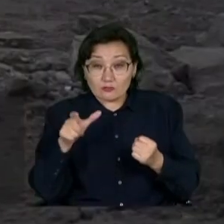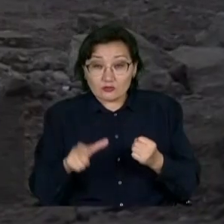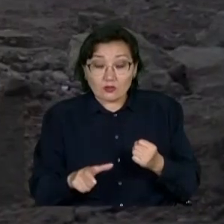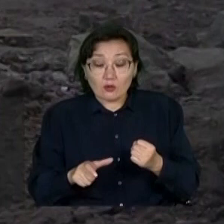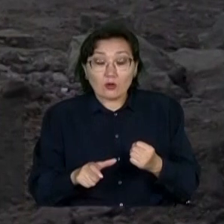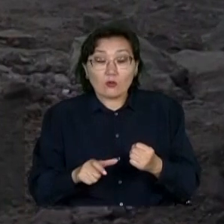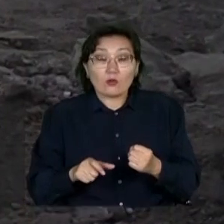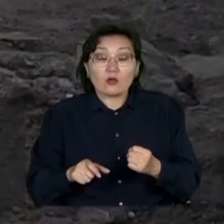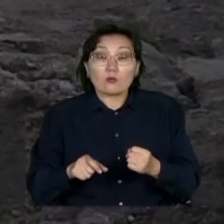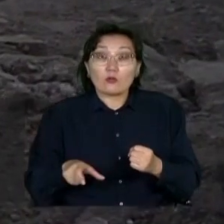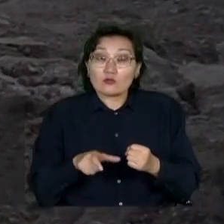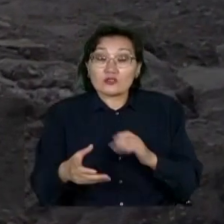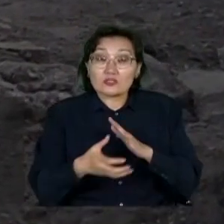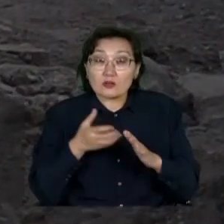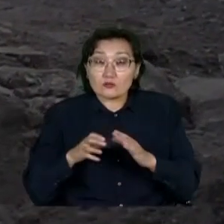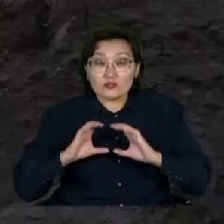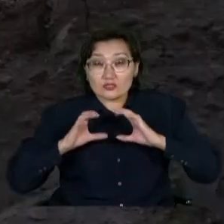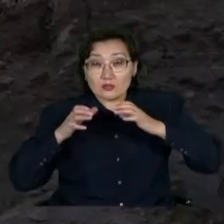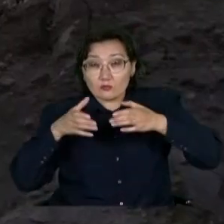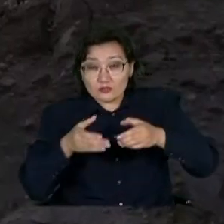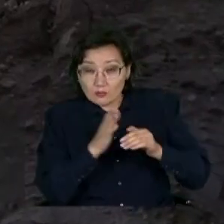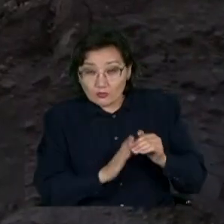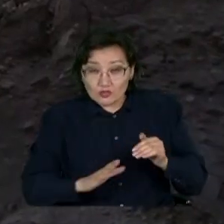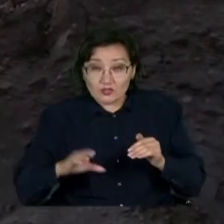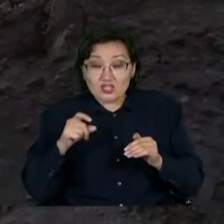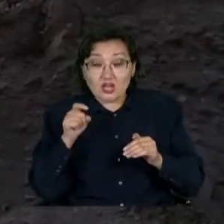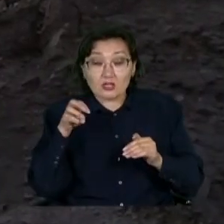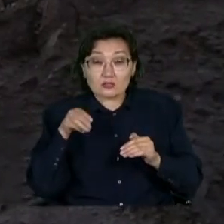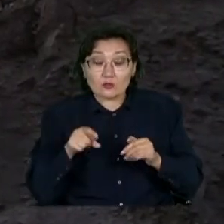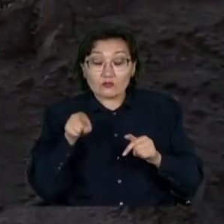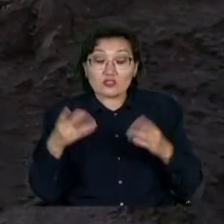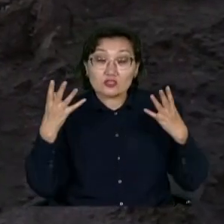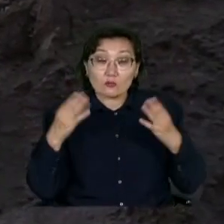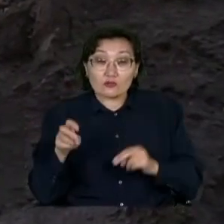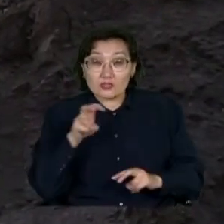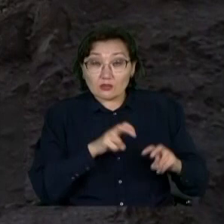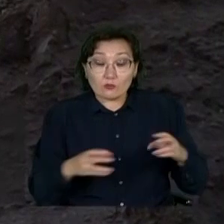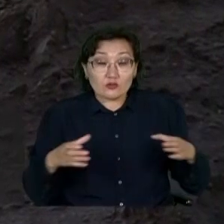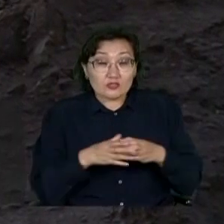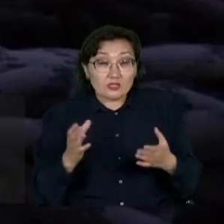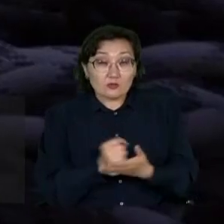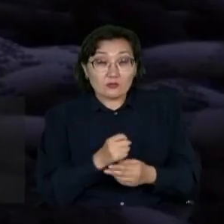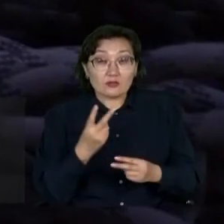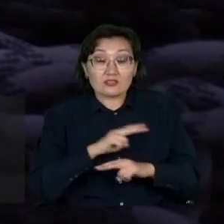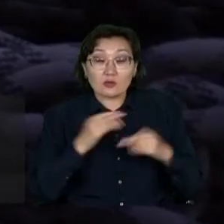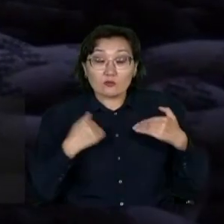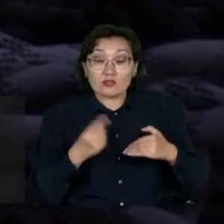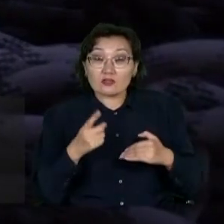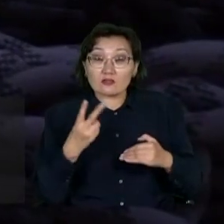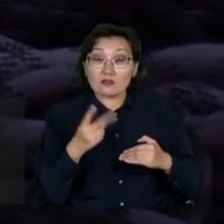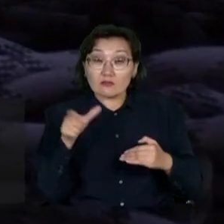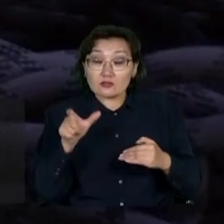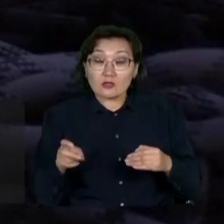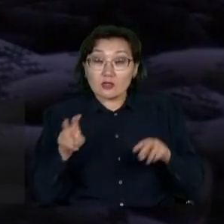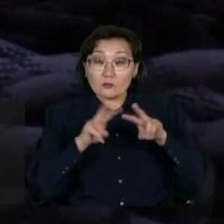по дороге на вызов провалился в очистное пространство шахты. В тот же день поисковый отряд нашел тело двоих. Поиски